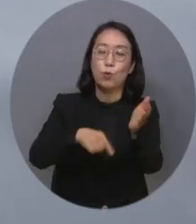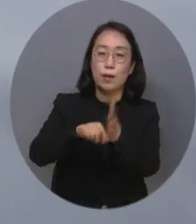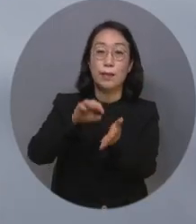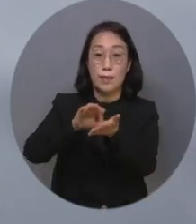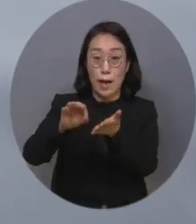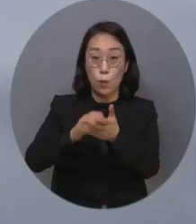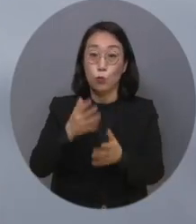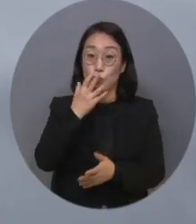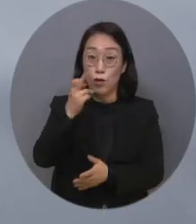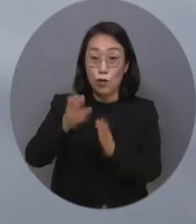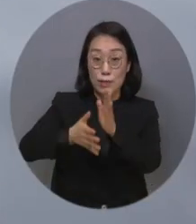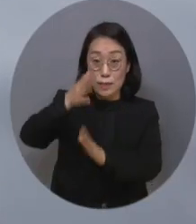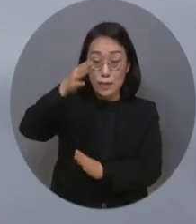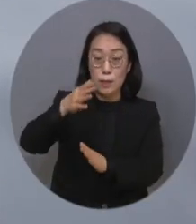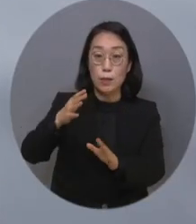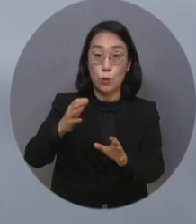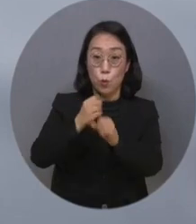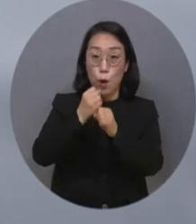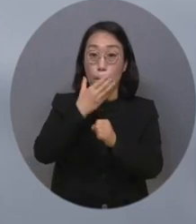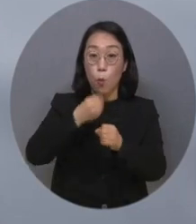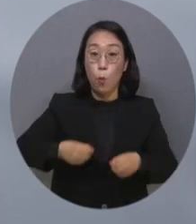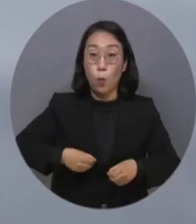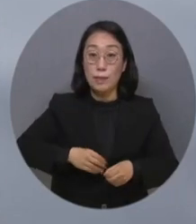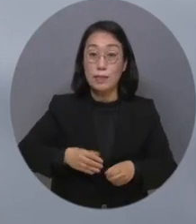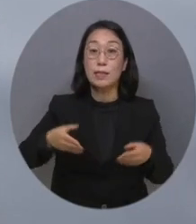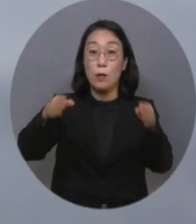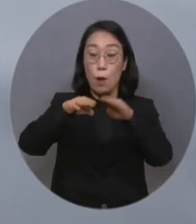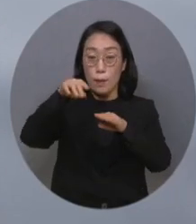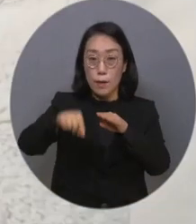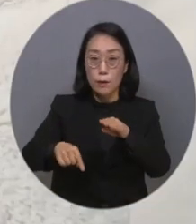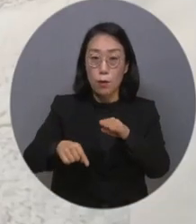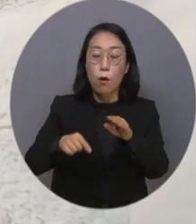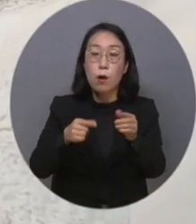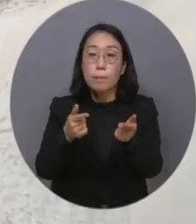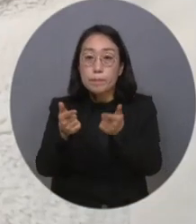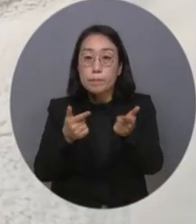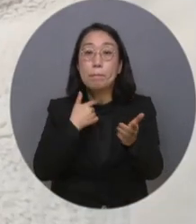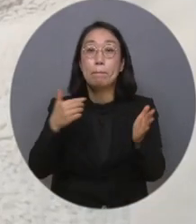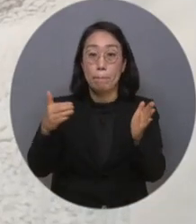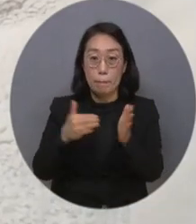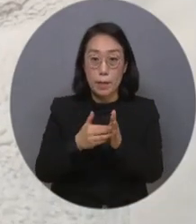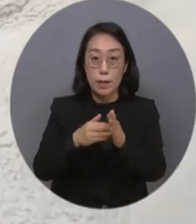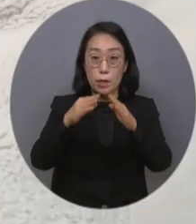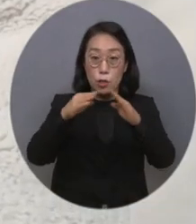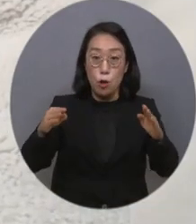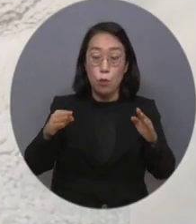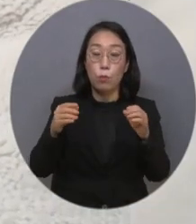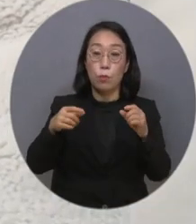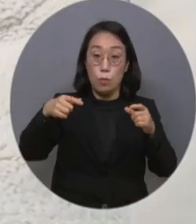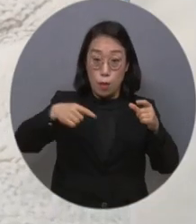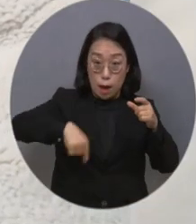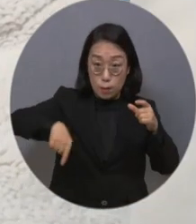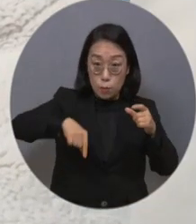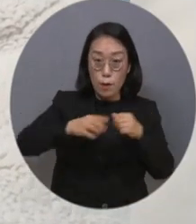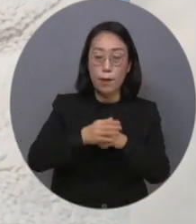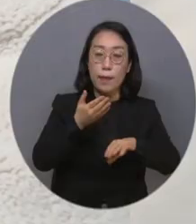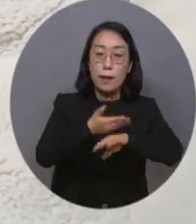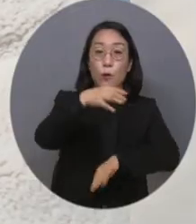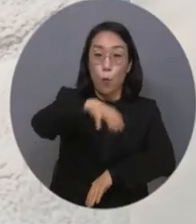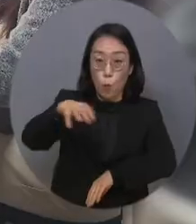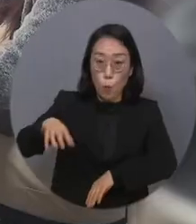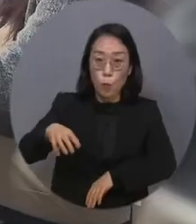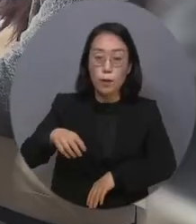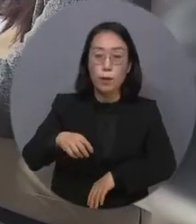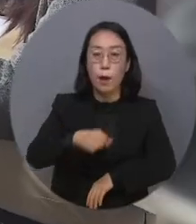지난해 순천시 장애인종합복지관을 대상으로 실증을 완료했고 올해는 전남 동북권 발달장애인